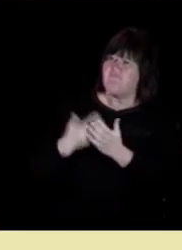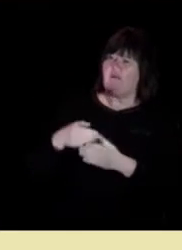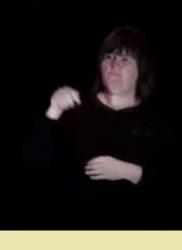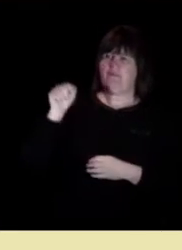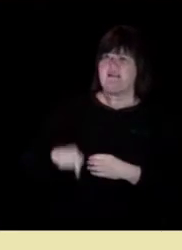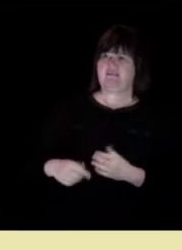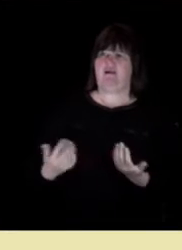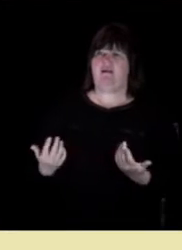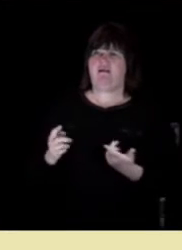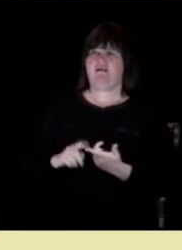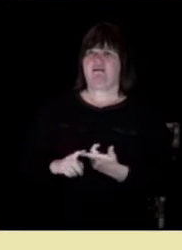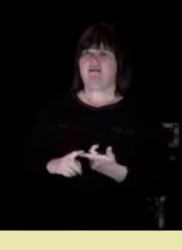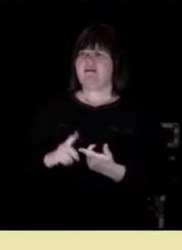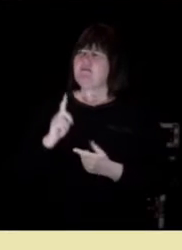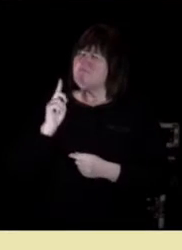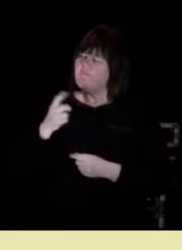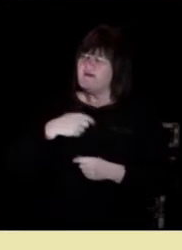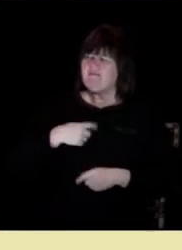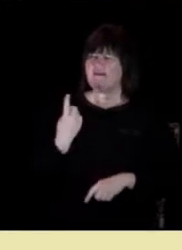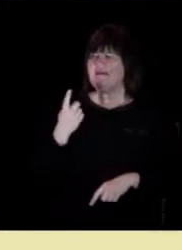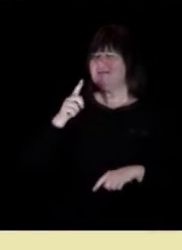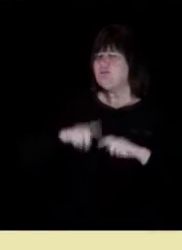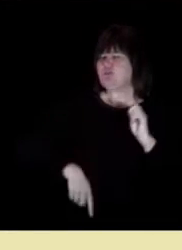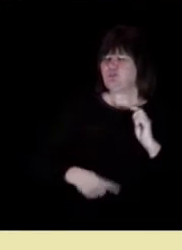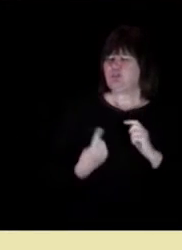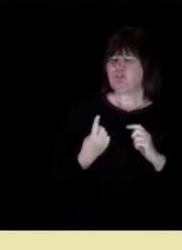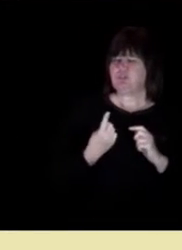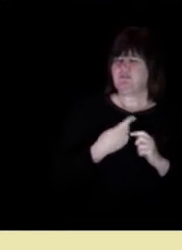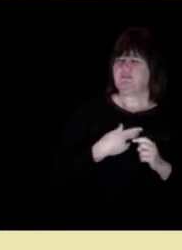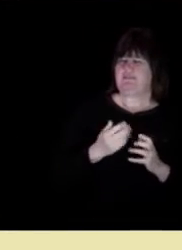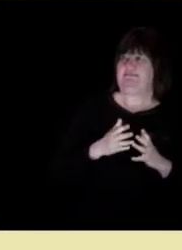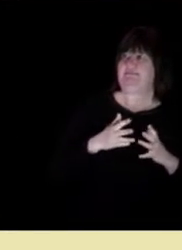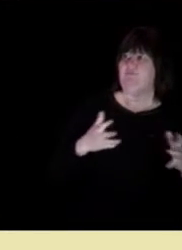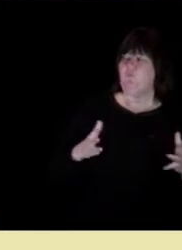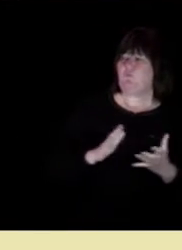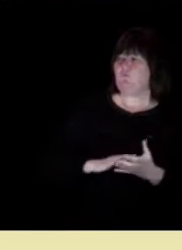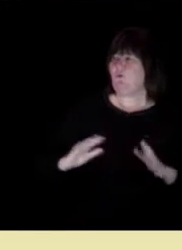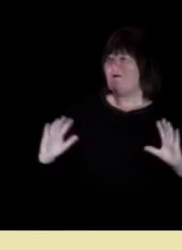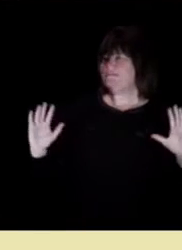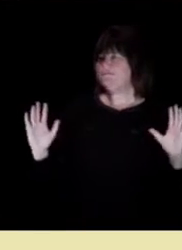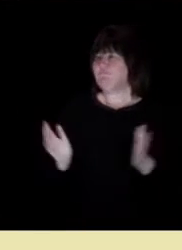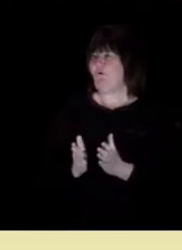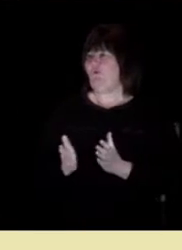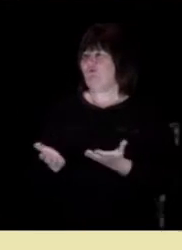Men jag har syndet i stort och i smått.